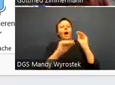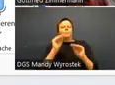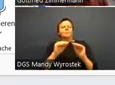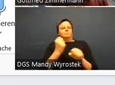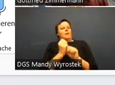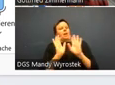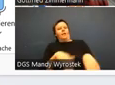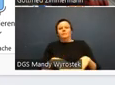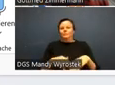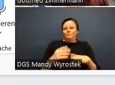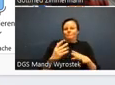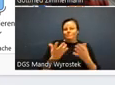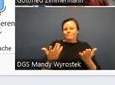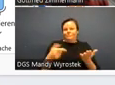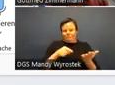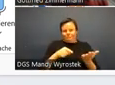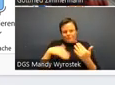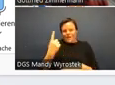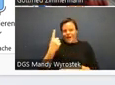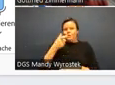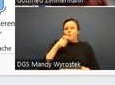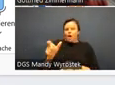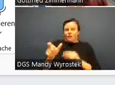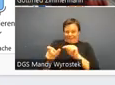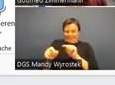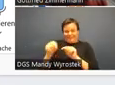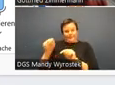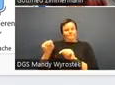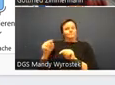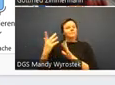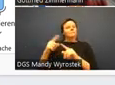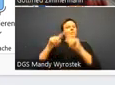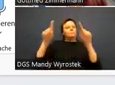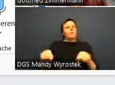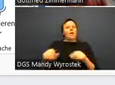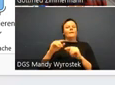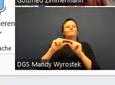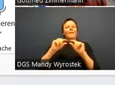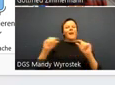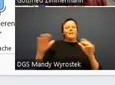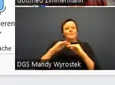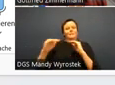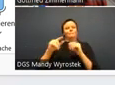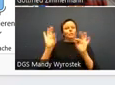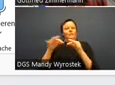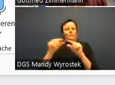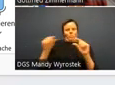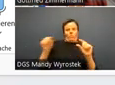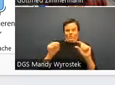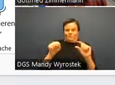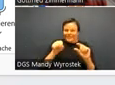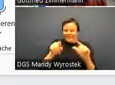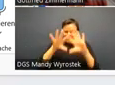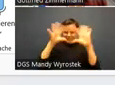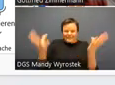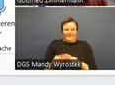aber das sind alles Dinge, wenn man sie benutzt, dann muss man mehr beachten, als in dieser Checkliste steht. Dann wird es wirklich